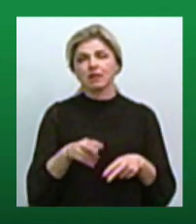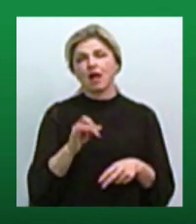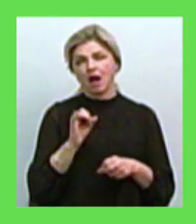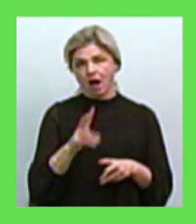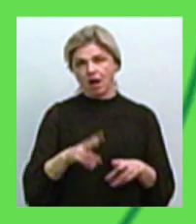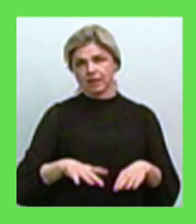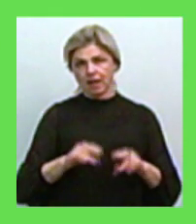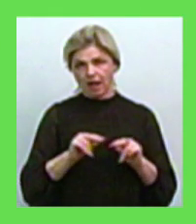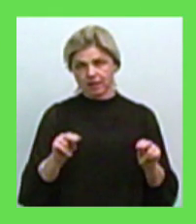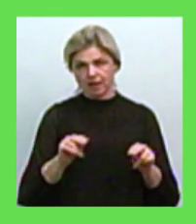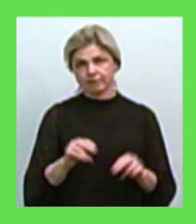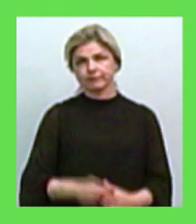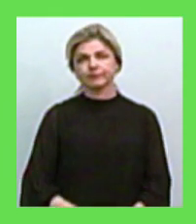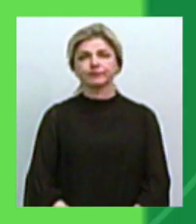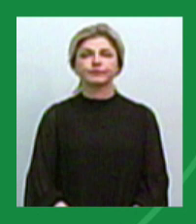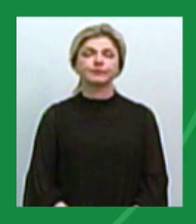педагог.